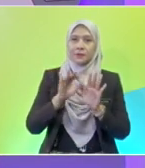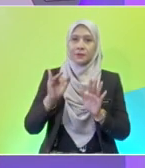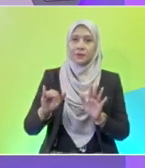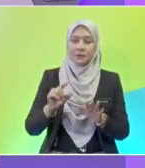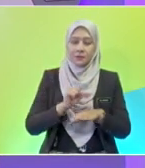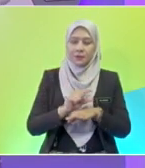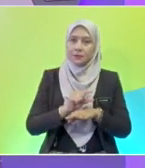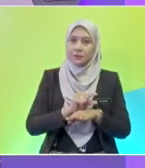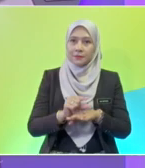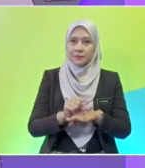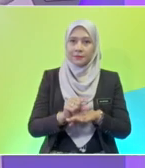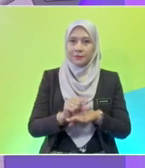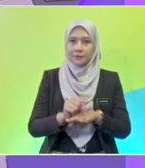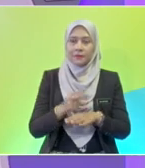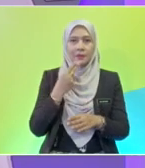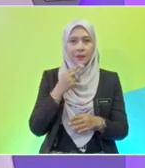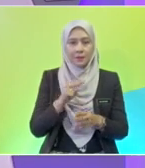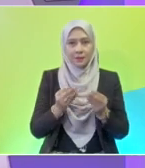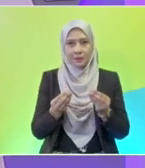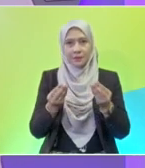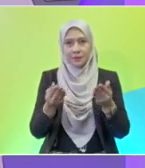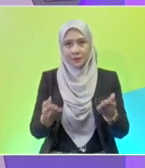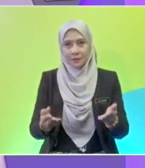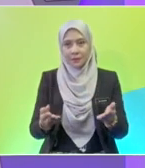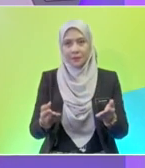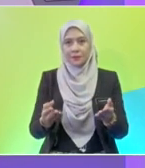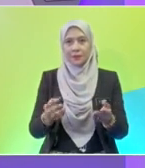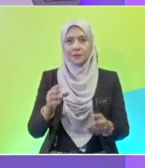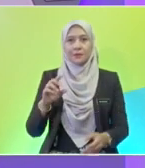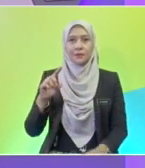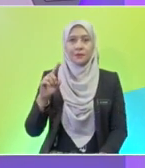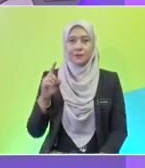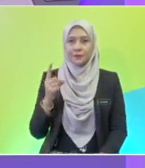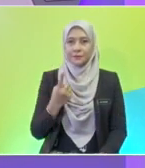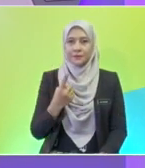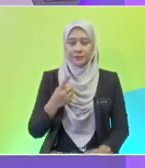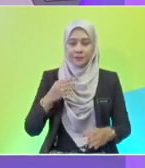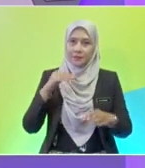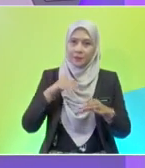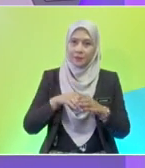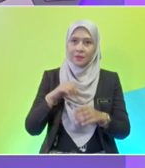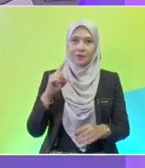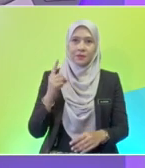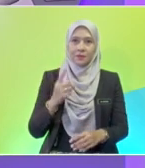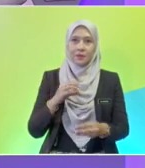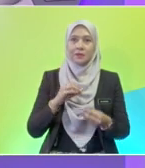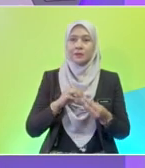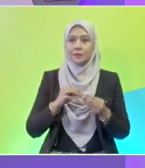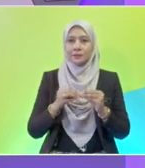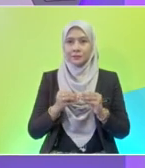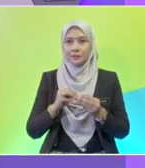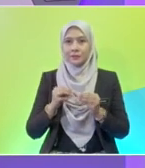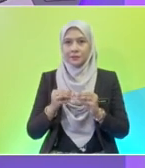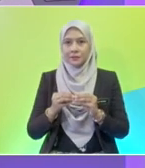jadi bila kita semua diberi dalam yang penting di sini sebelum SPM nanti